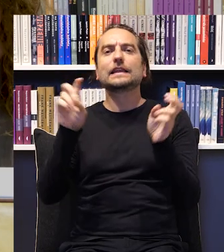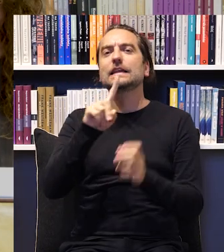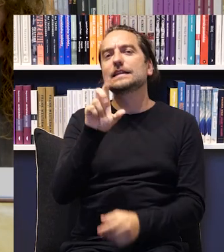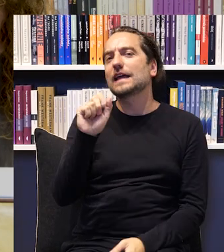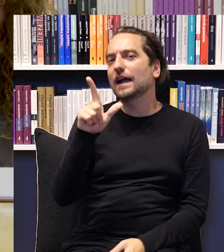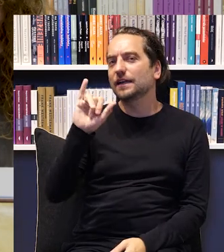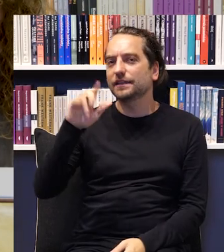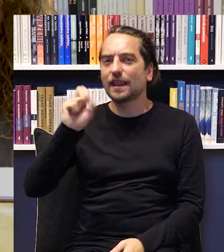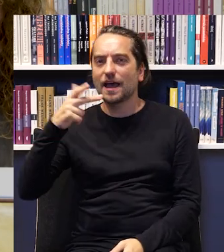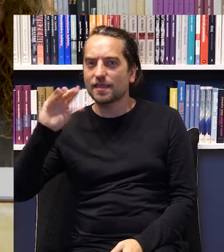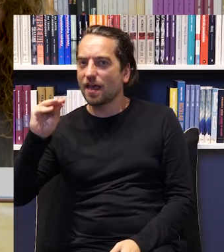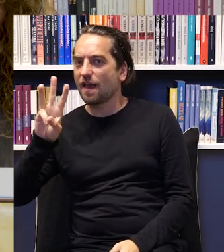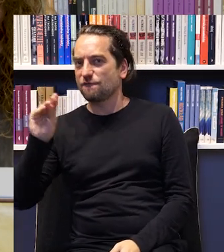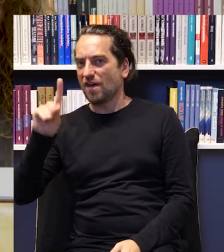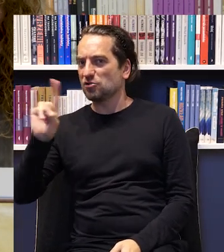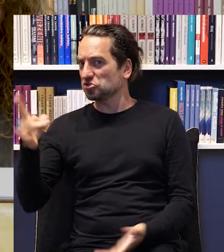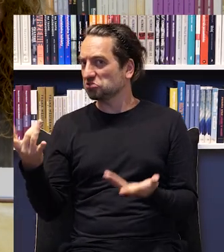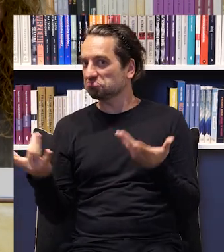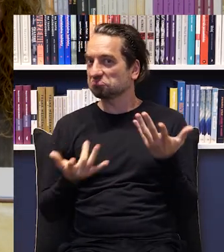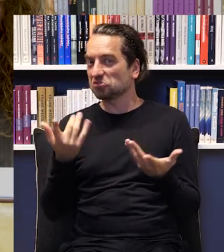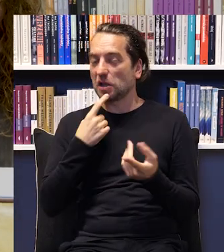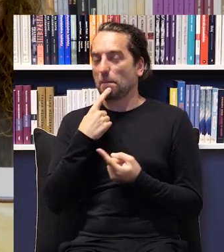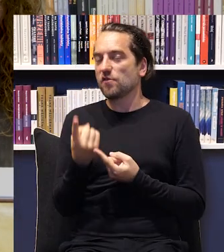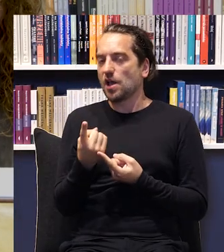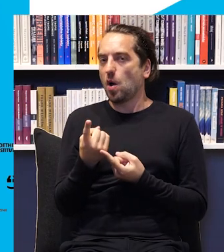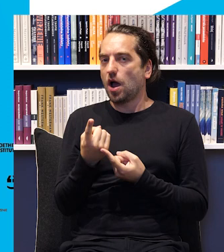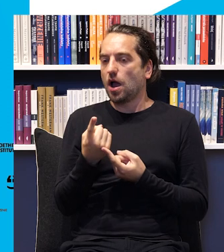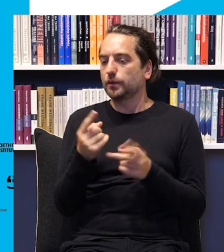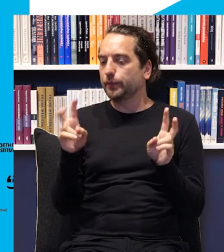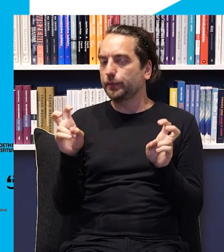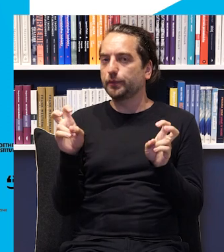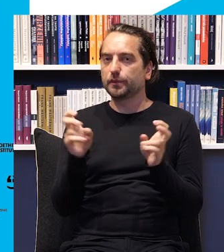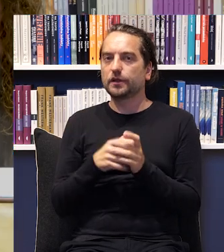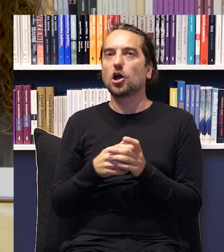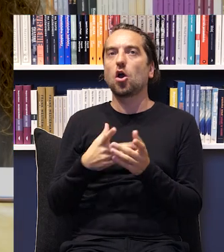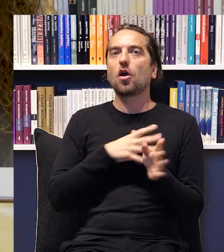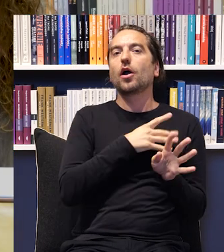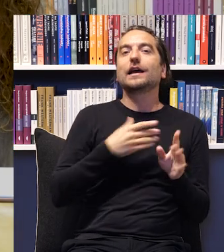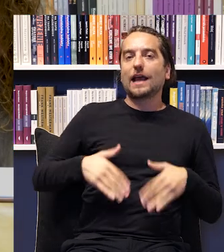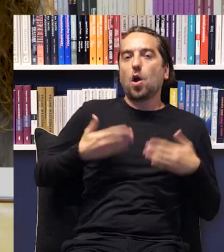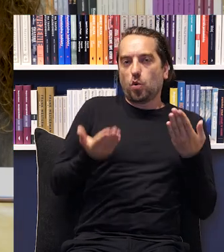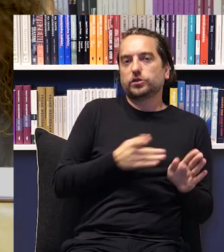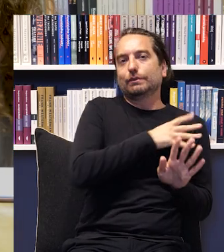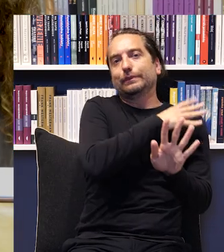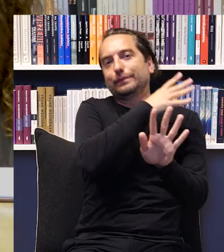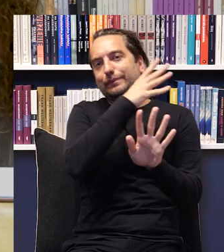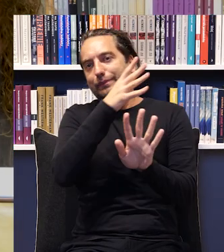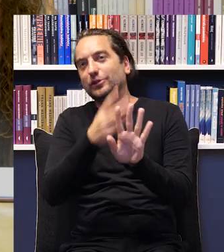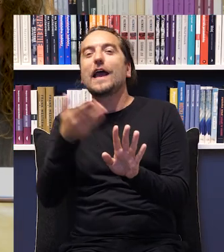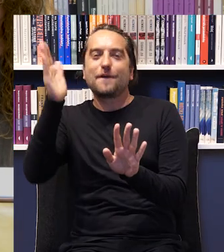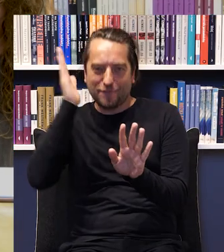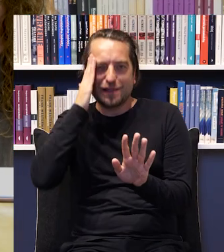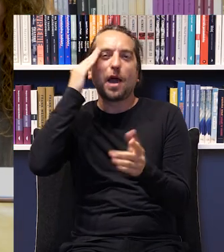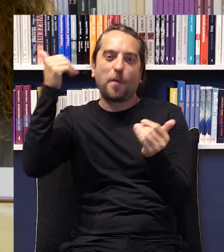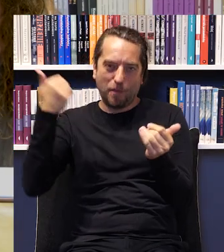węży. Ona mówi w pewnym momencie: od dnia, gdy się urodziłam, było przecież wiadomo, że będę zaklinać